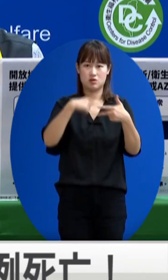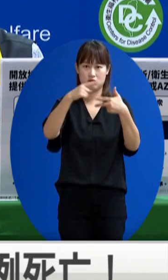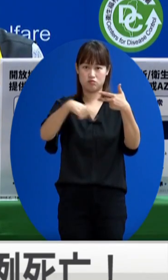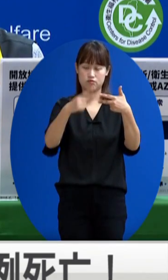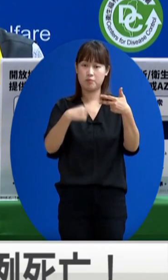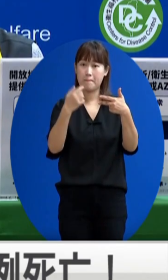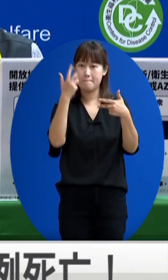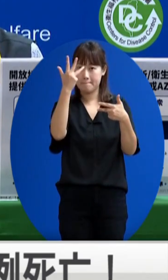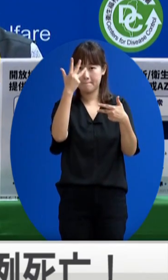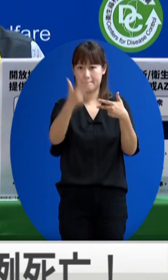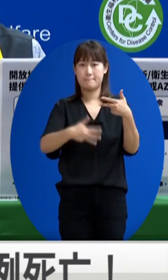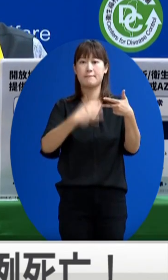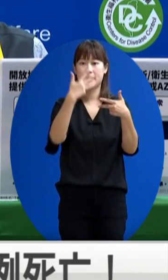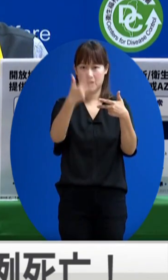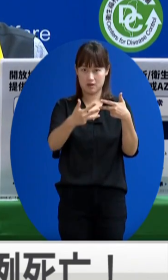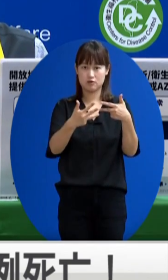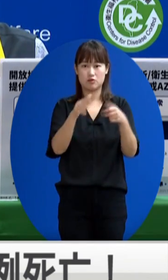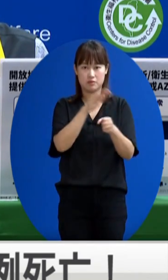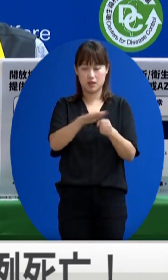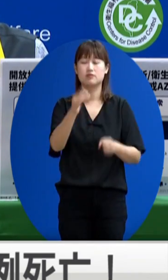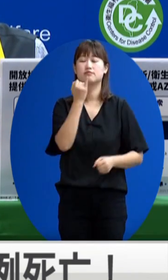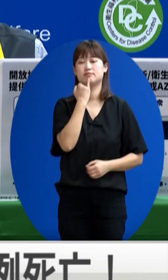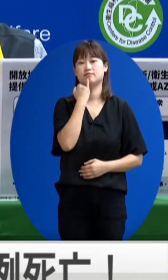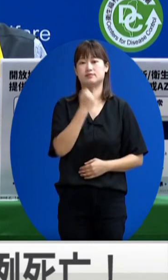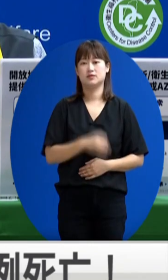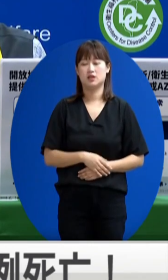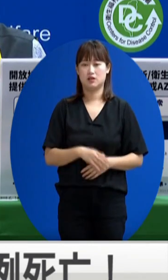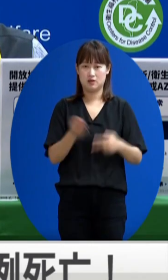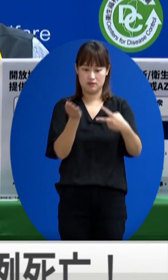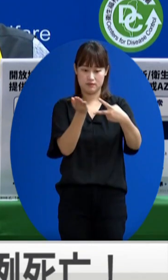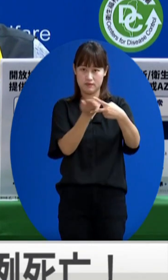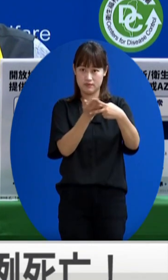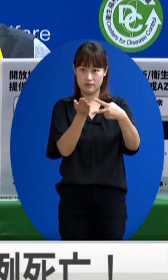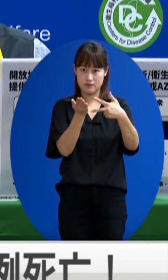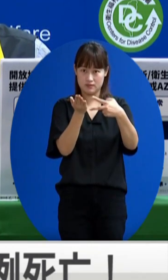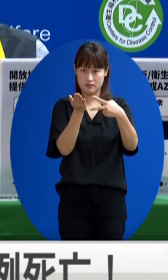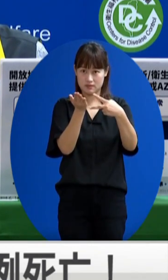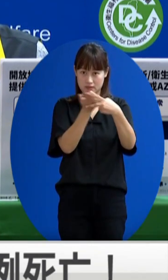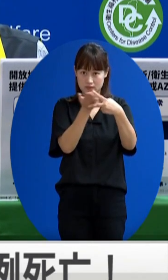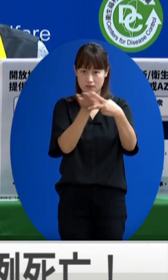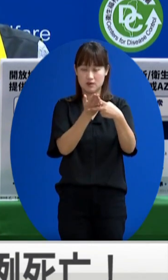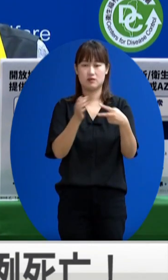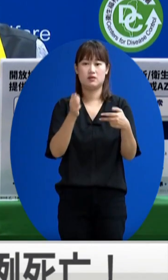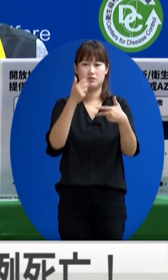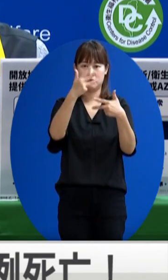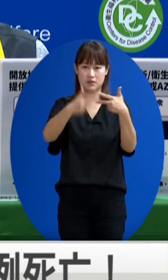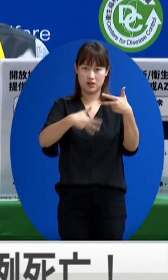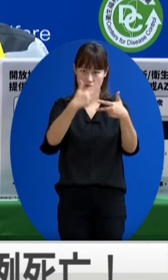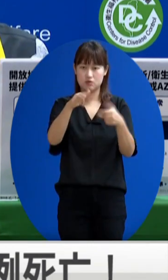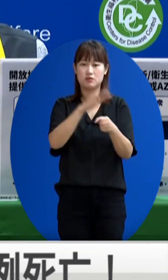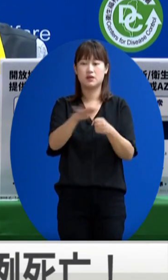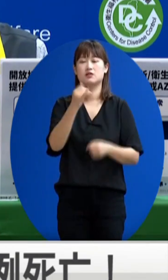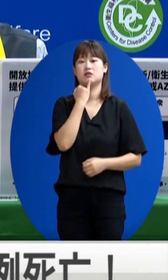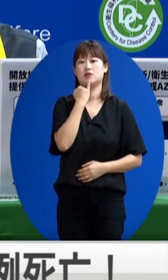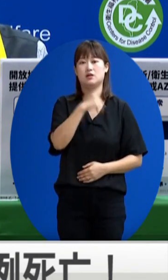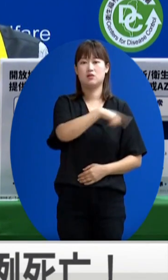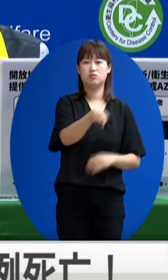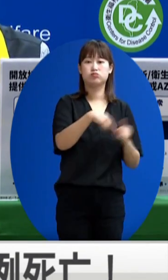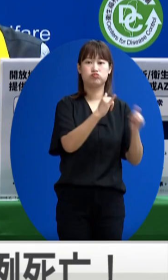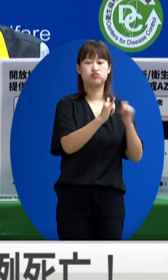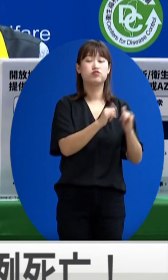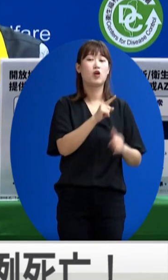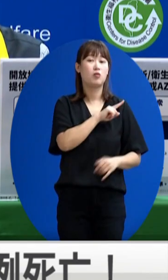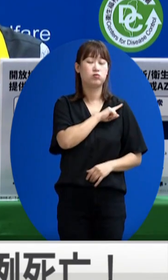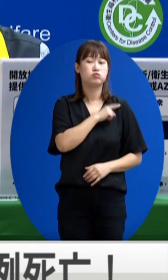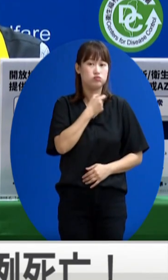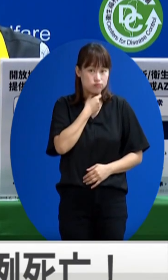这个部分就请民众这个参考，那用可以如果符合资格的话，